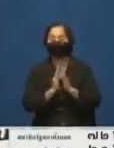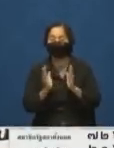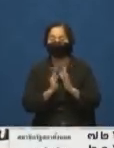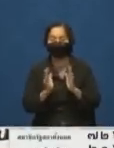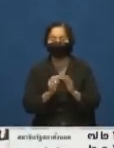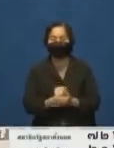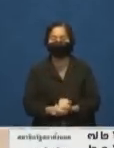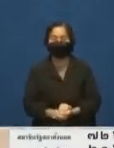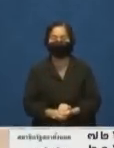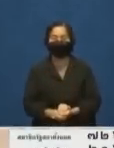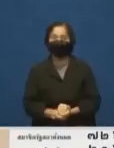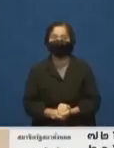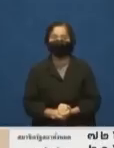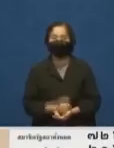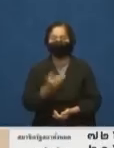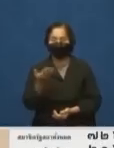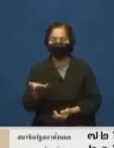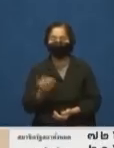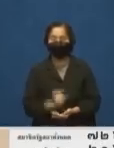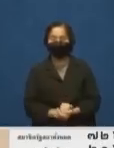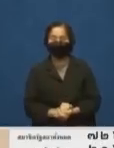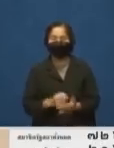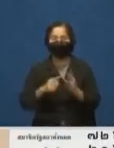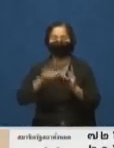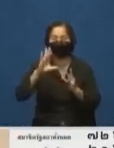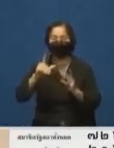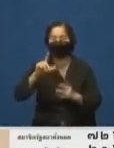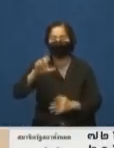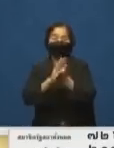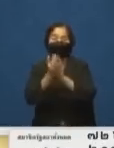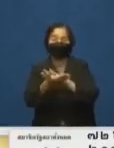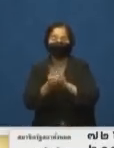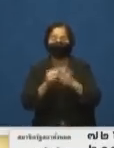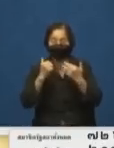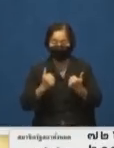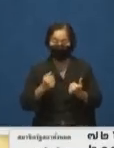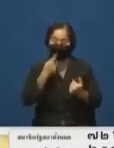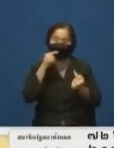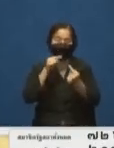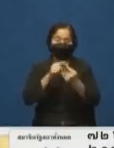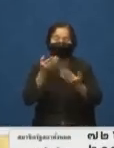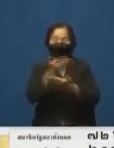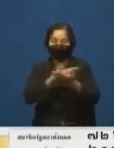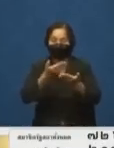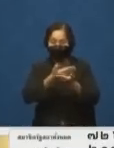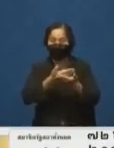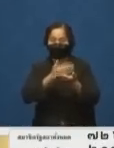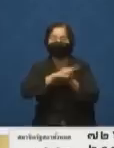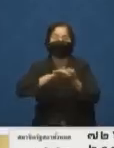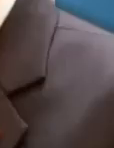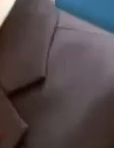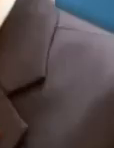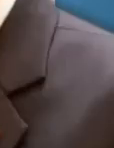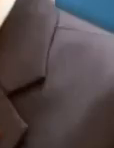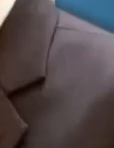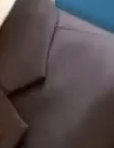ามเรื่องนี้มาแบบเกาะติดนะนักข่าวนี่ใช้ข้อมูลคุณคำนวณเนี่ยเยอะมากที่สุดในการไล่เรียงประเด็นในการ